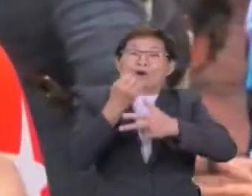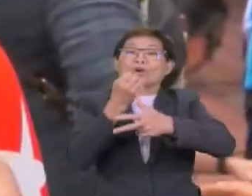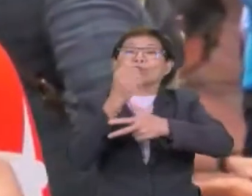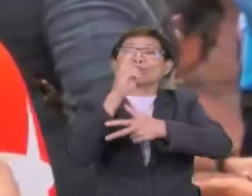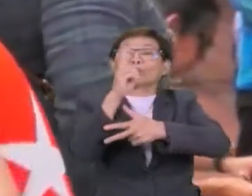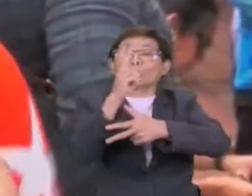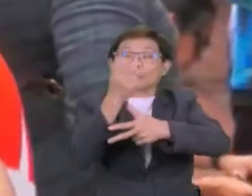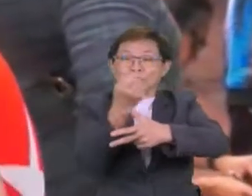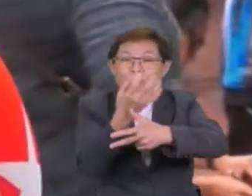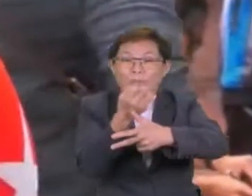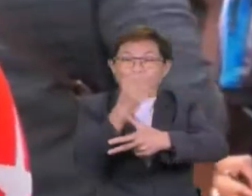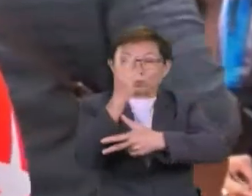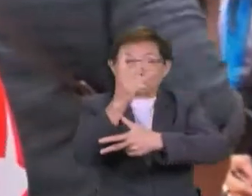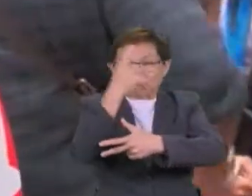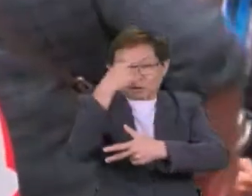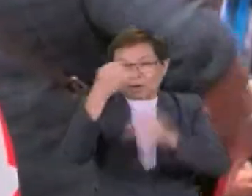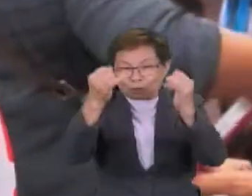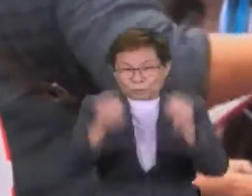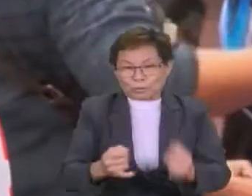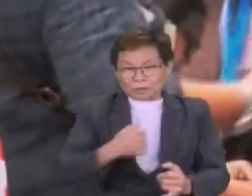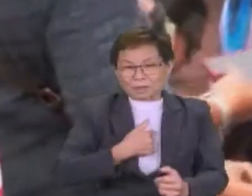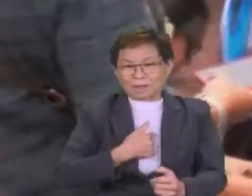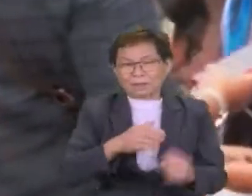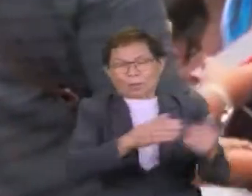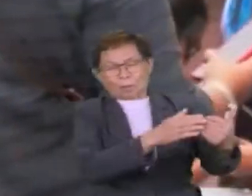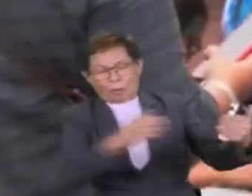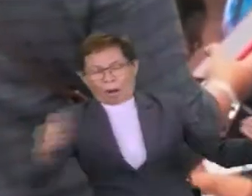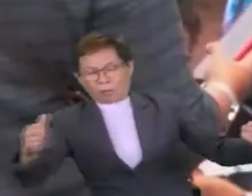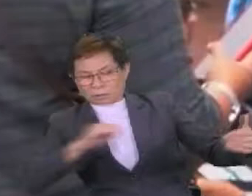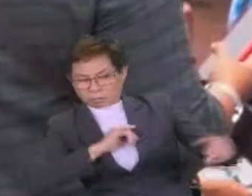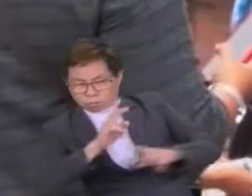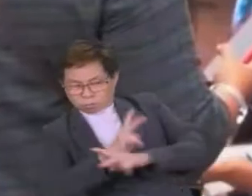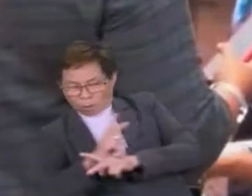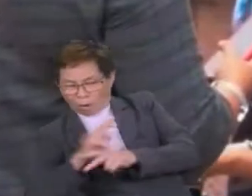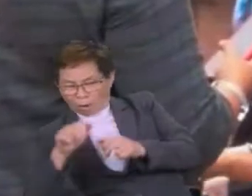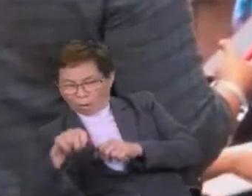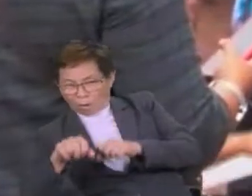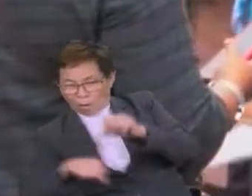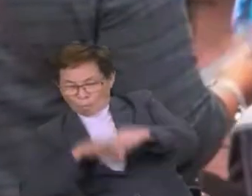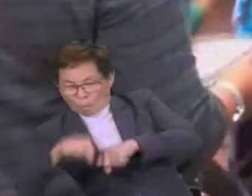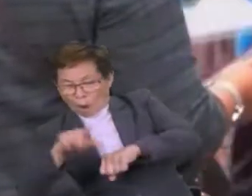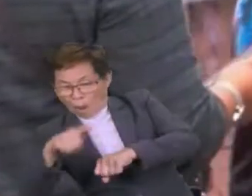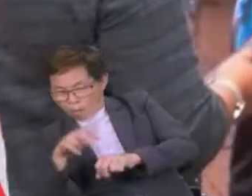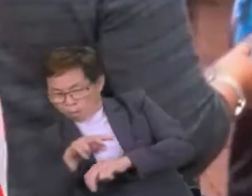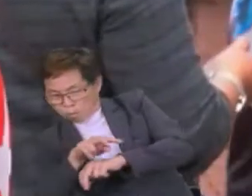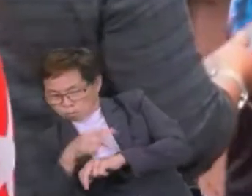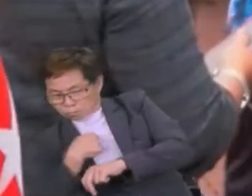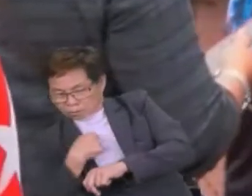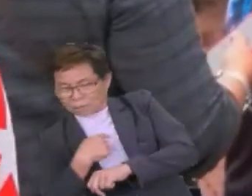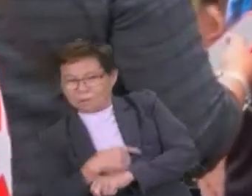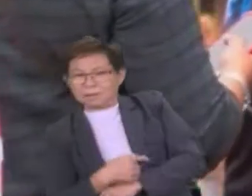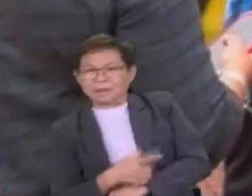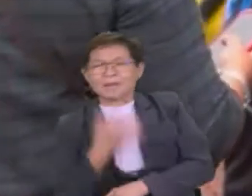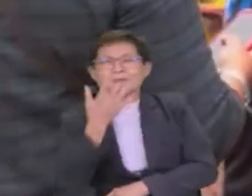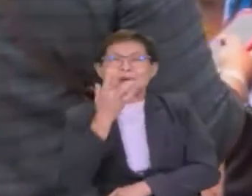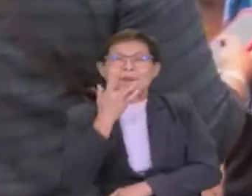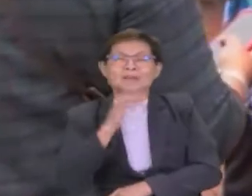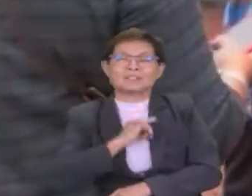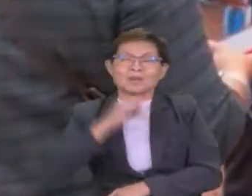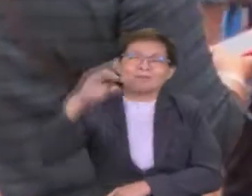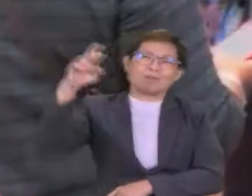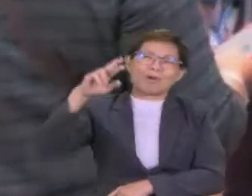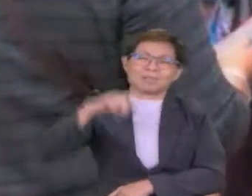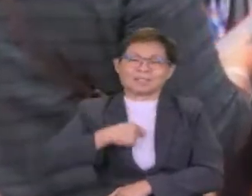individu untuk cowok sebab sepanjang perlombaan Saya memang juga gravio deh belum bye tapi rezeki melimpah saya